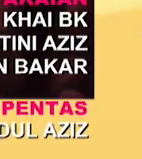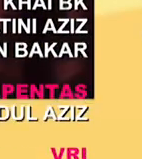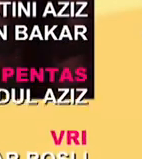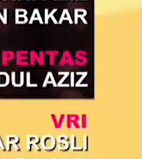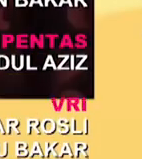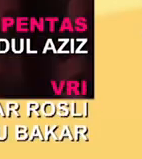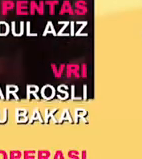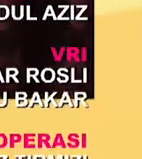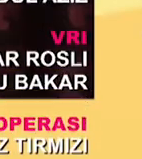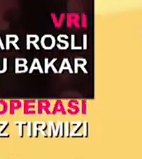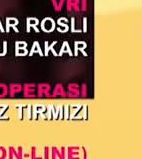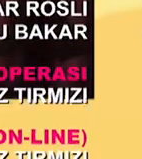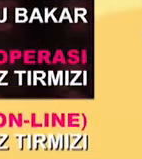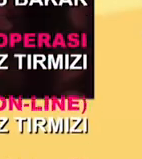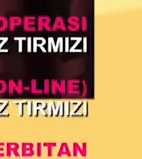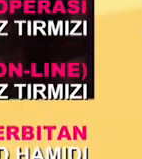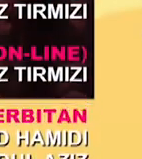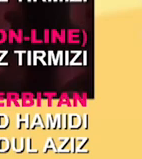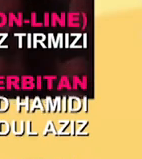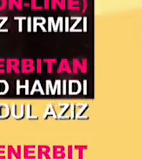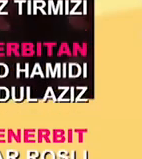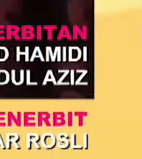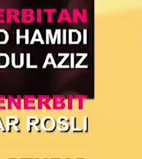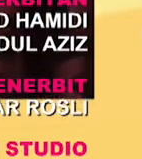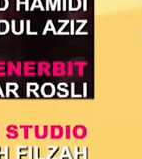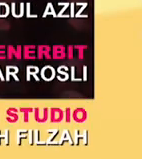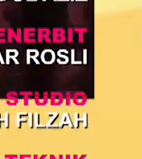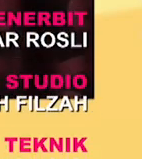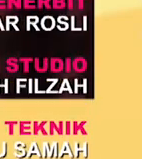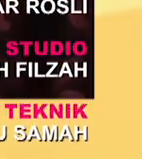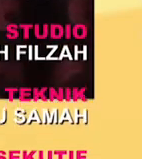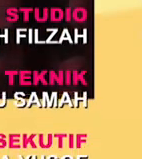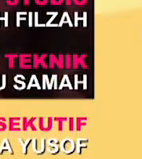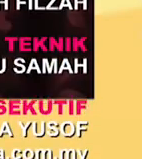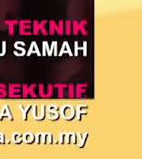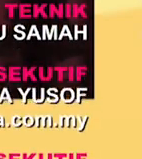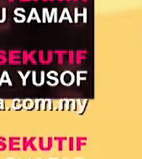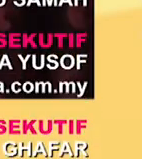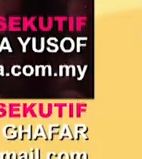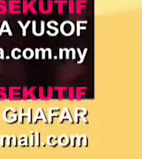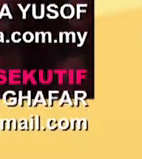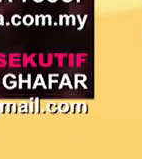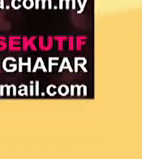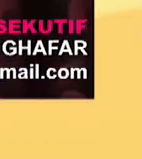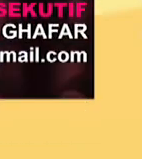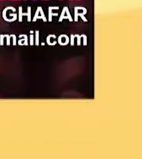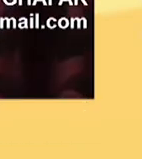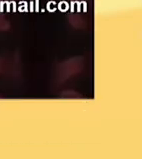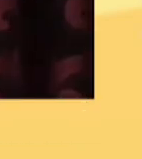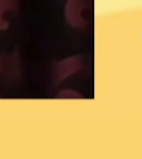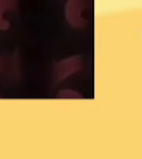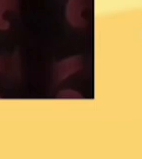lebih baik. Adamul waqfu, dilarang berhenti. Itulah dia 6 tanda waqaf.